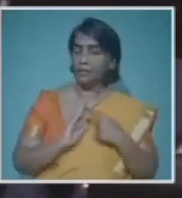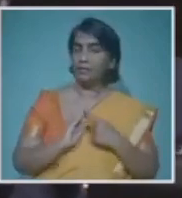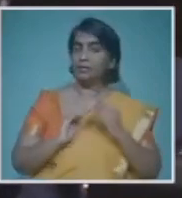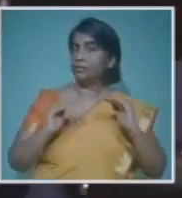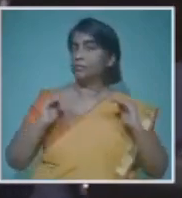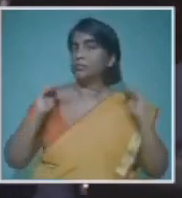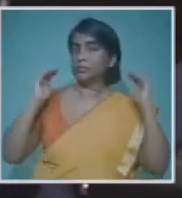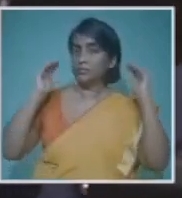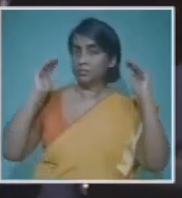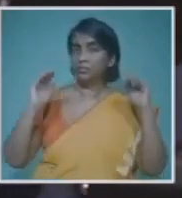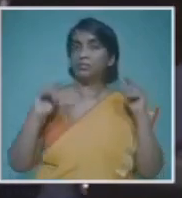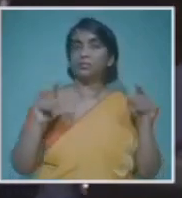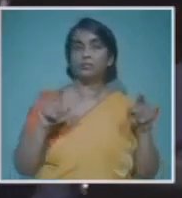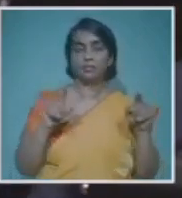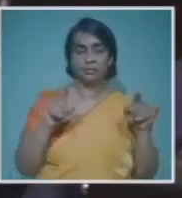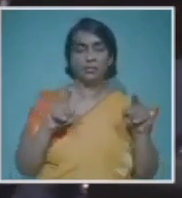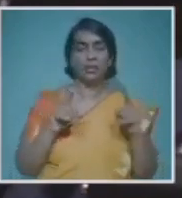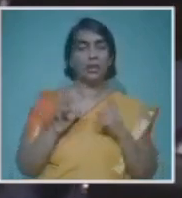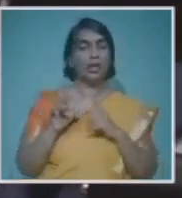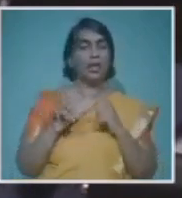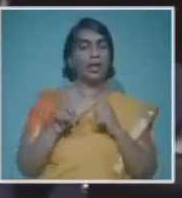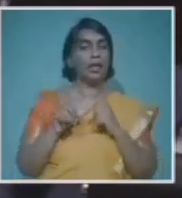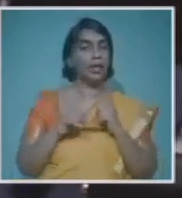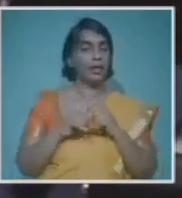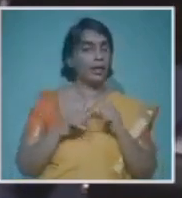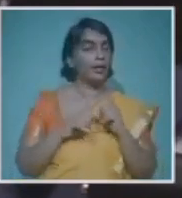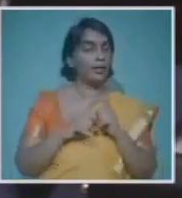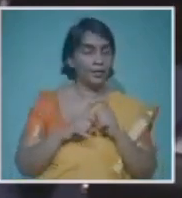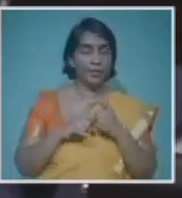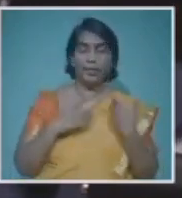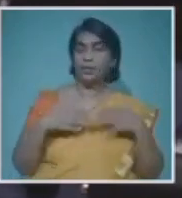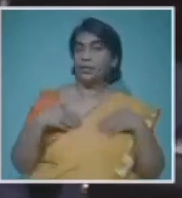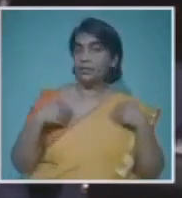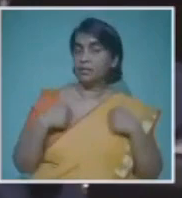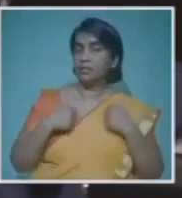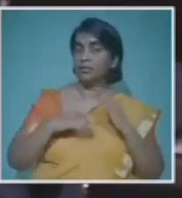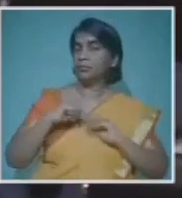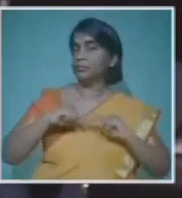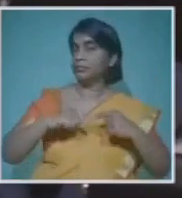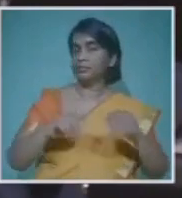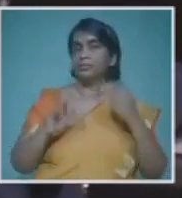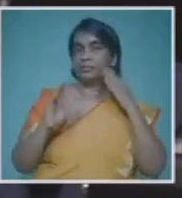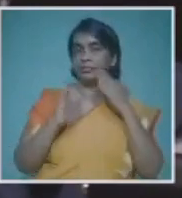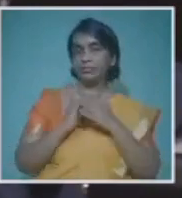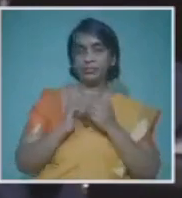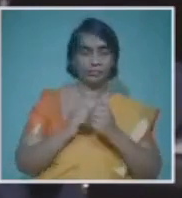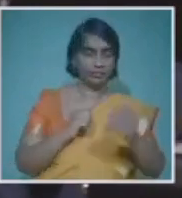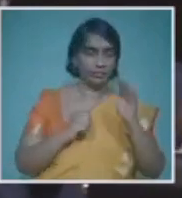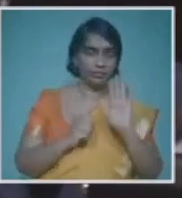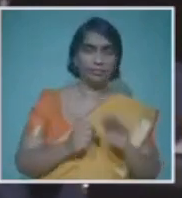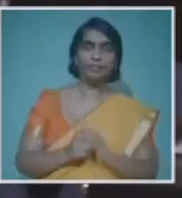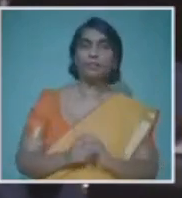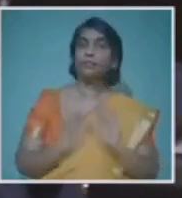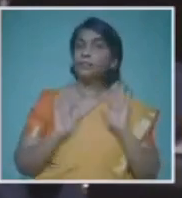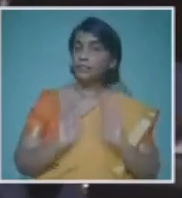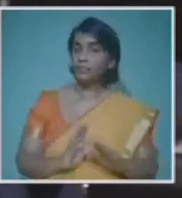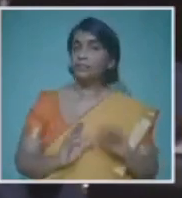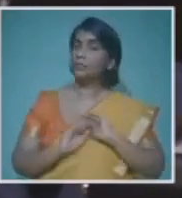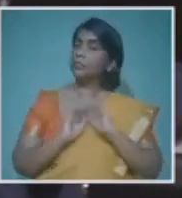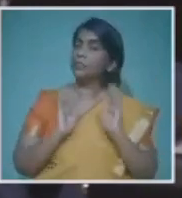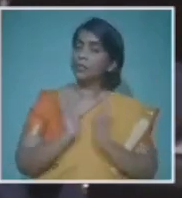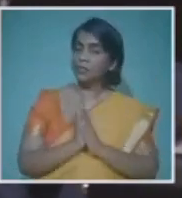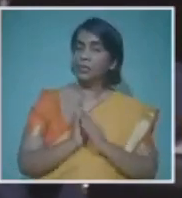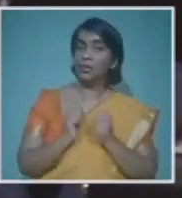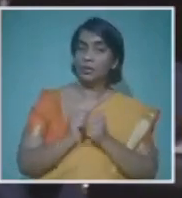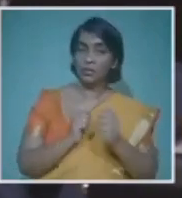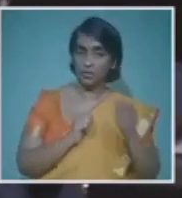ප්‍රශස්ත අධ්‍යාපන ක්‍රමයක් සෞඛ්‍ය ක්‍රමයක් පවත්වාගෙන යාම යනාදී සිදු කළ යුතු දේවල්. හැබැයි ඒ සෑම දෙයක්ම